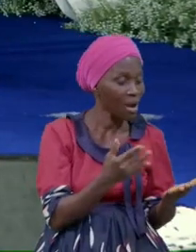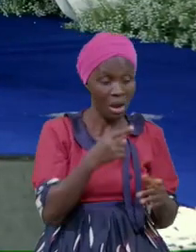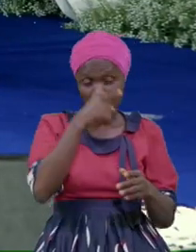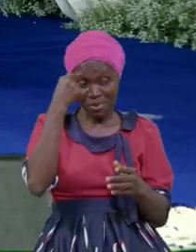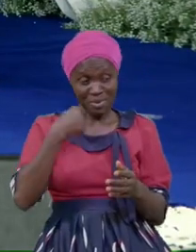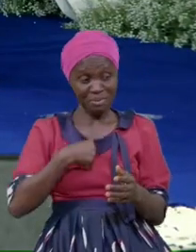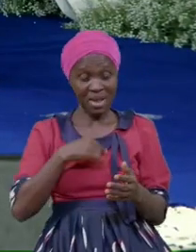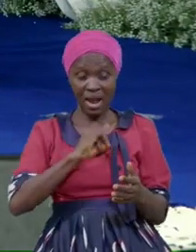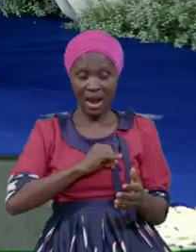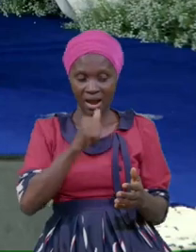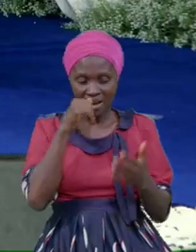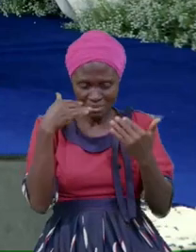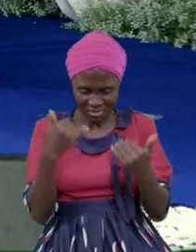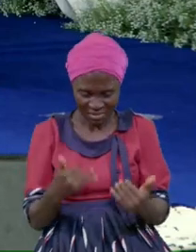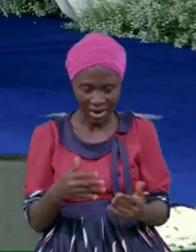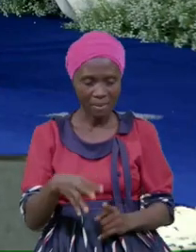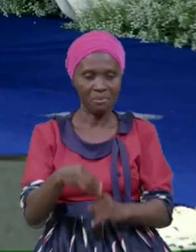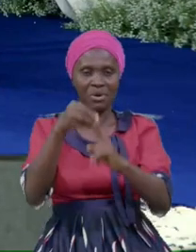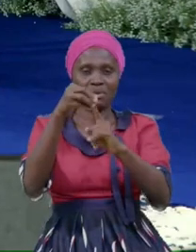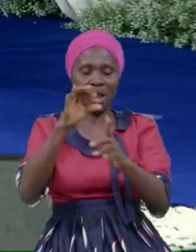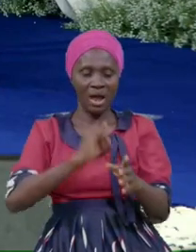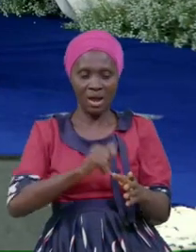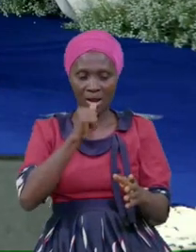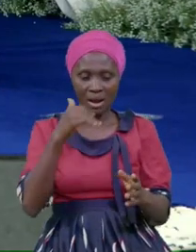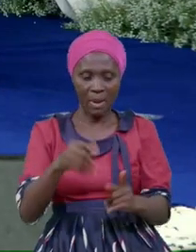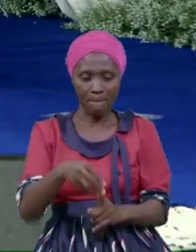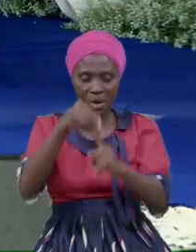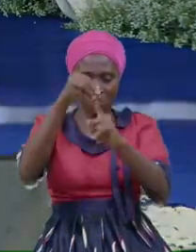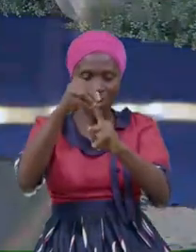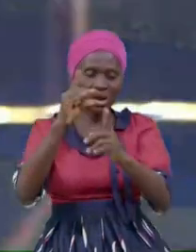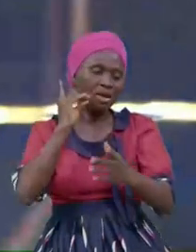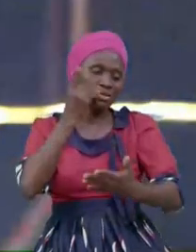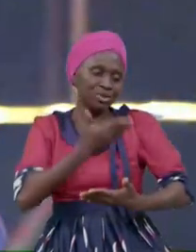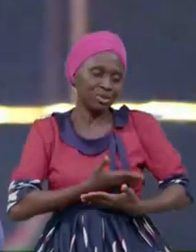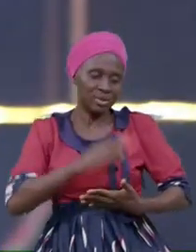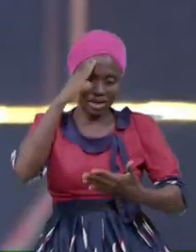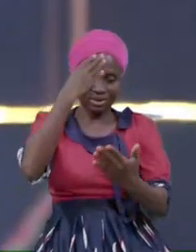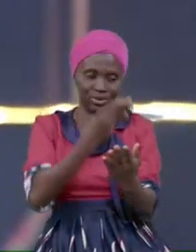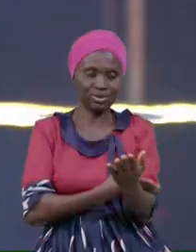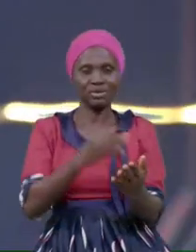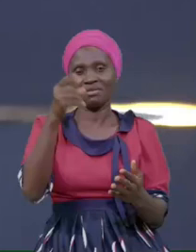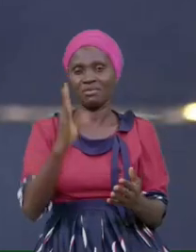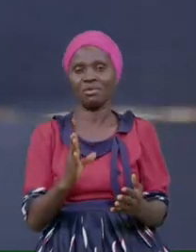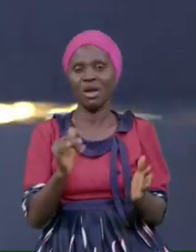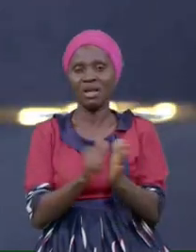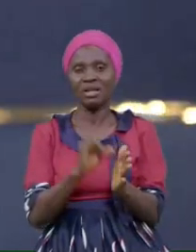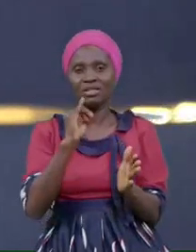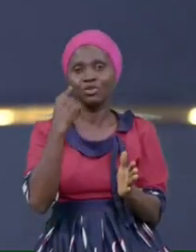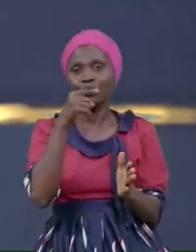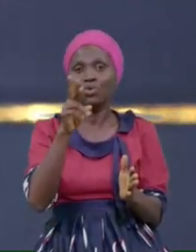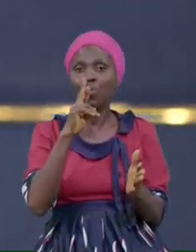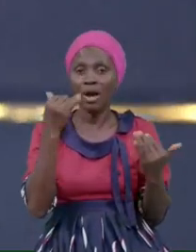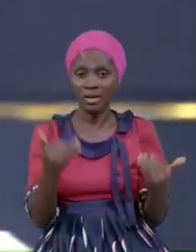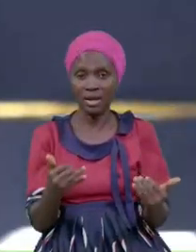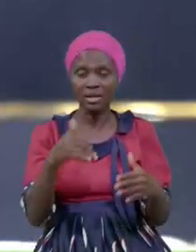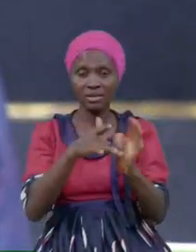de Dieu particulier. Un fils, fille de Dieu particulier. Et ça va t'arriver ce soir. Zélé pour